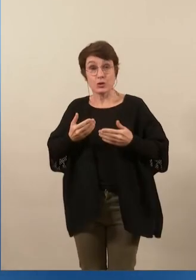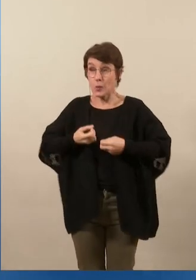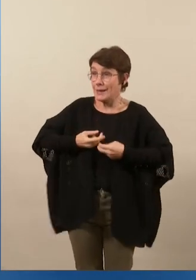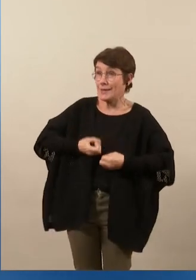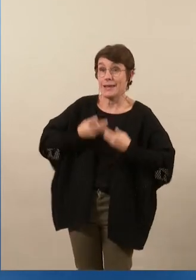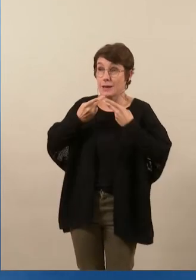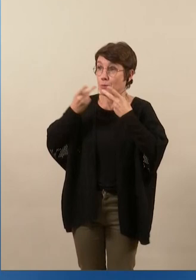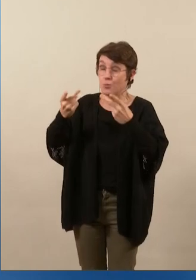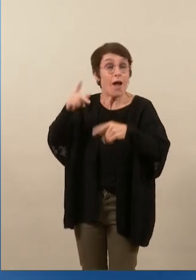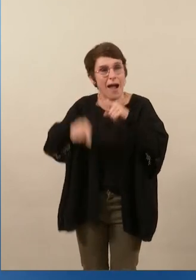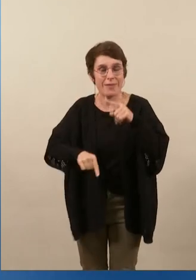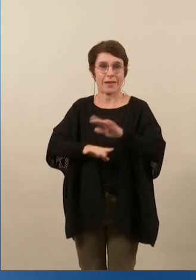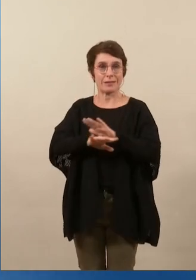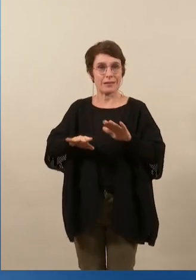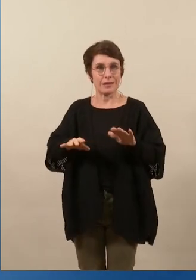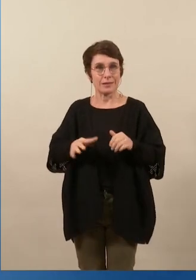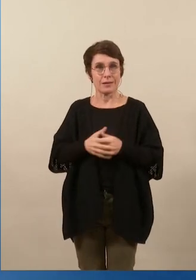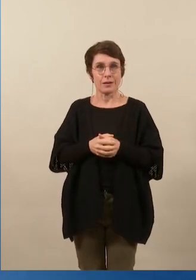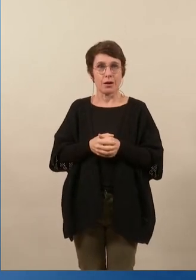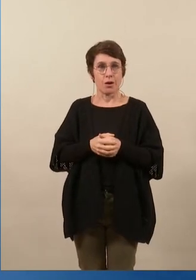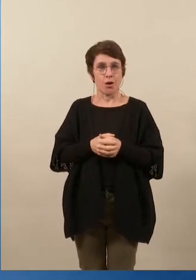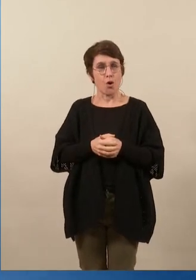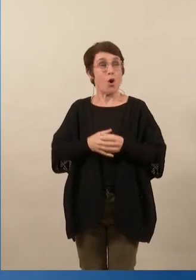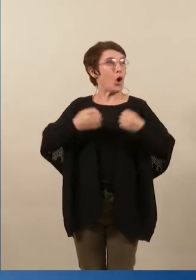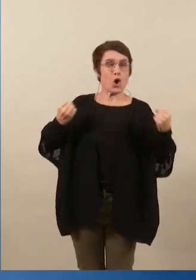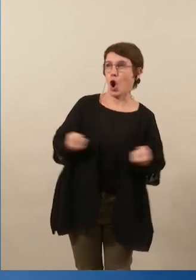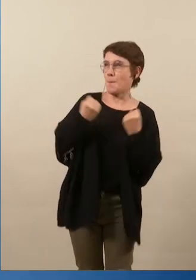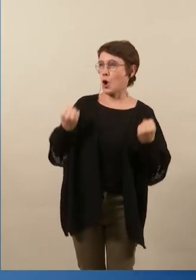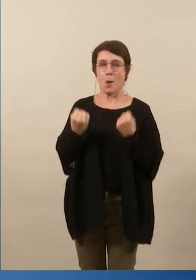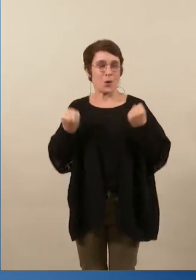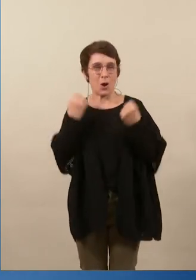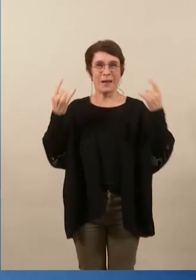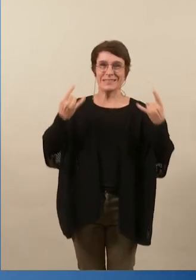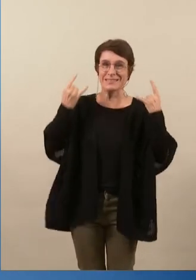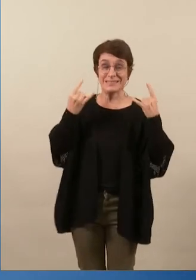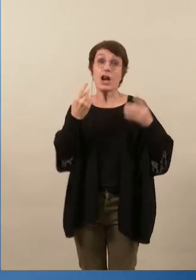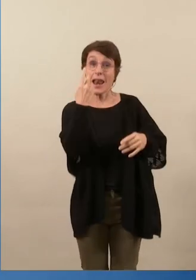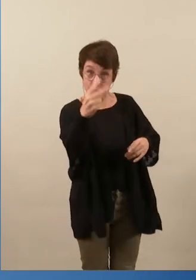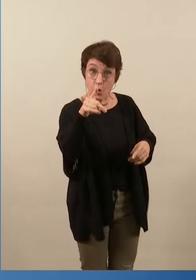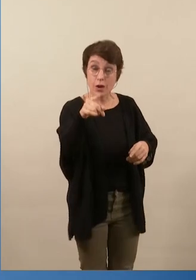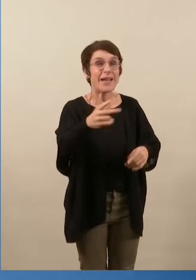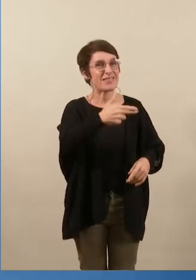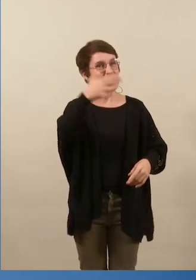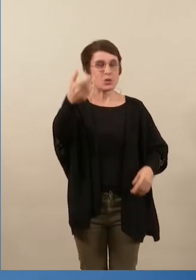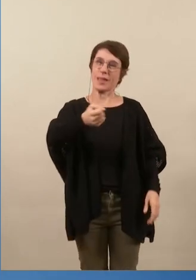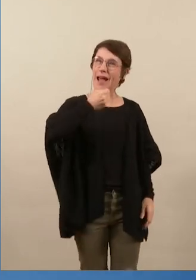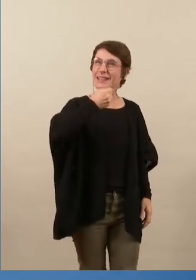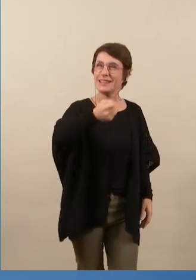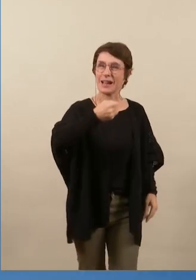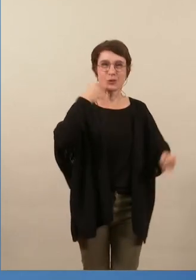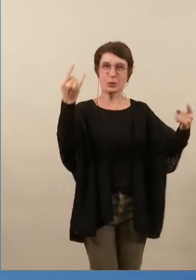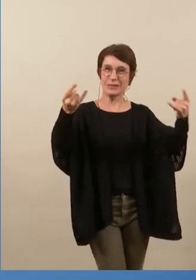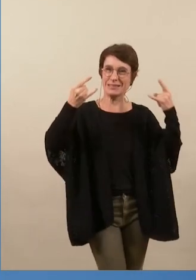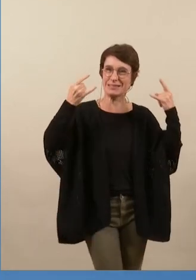n'aurait pas anticiper la sampiternelle communication la vôtre nationale qui prime surtout il faut que la communication